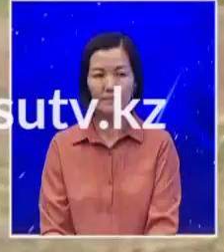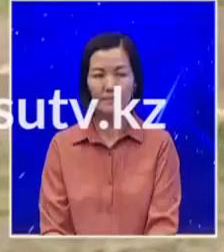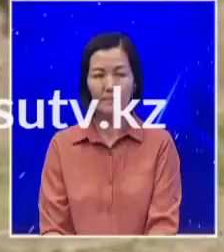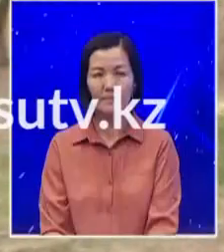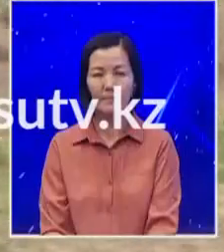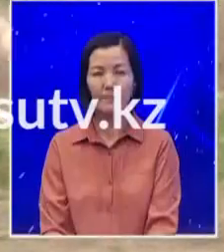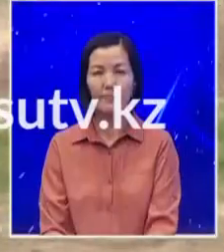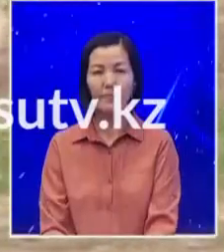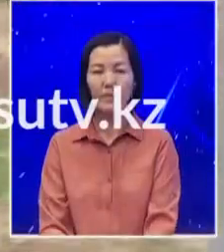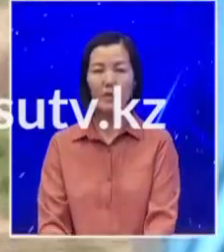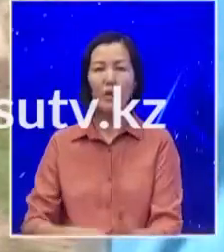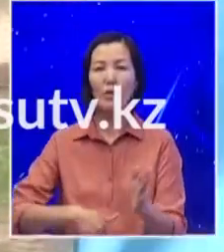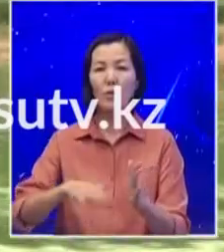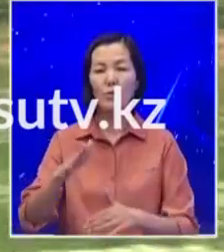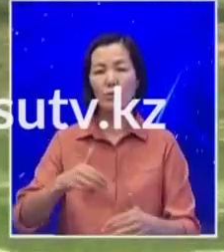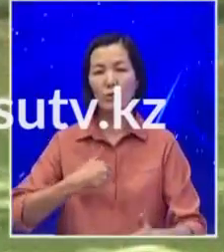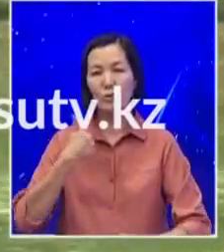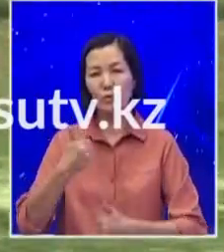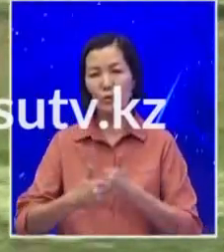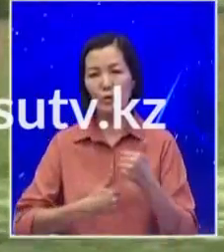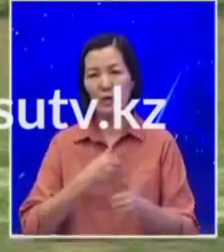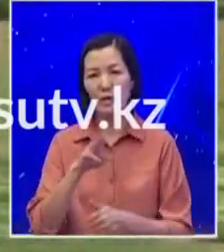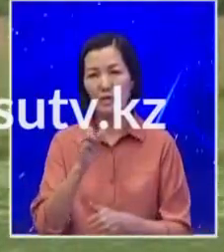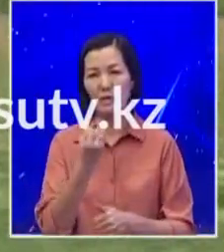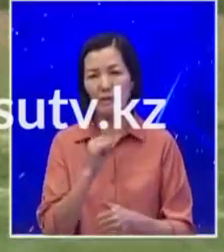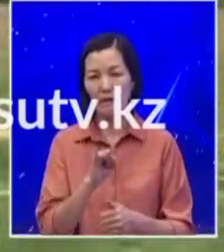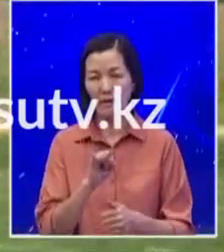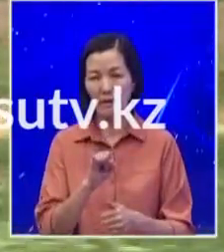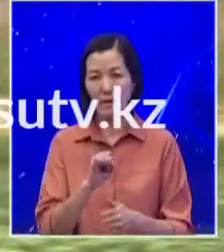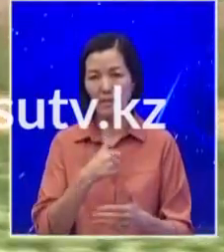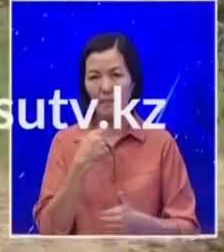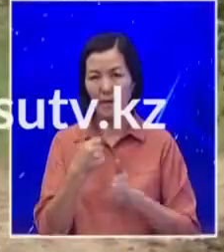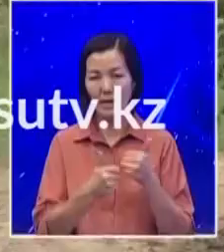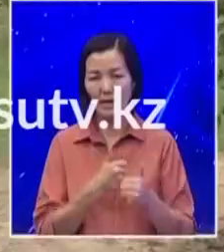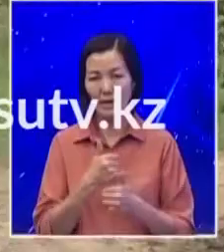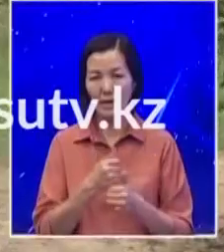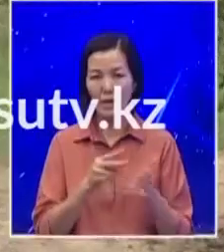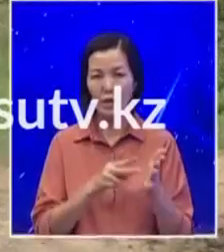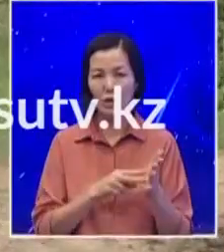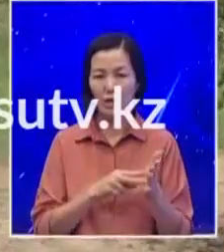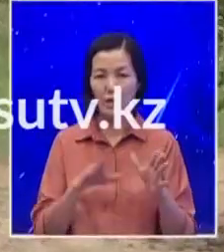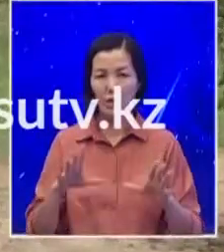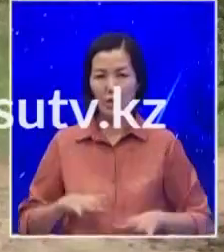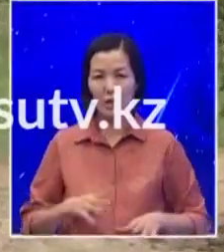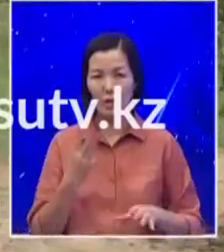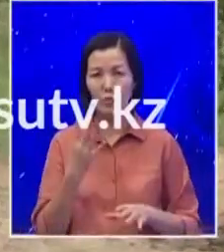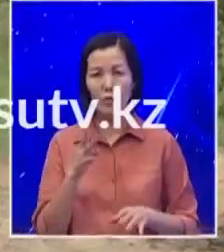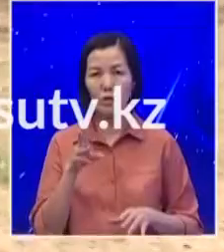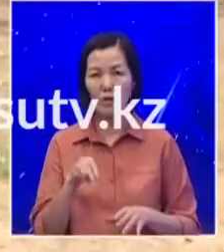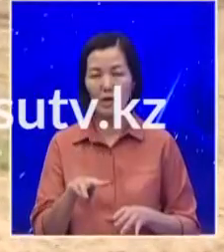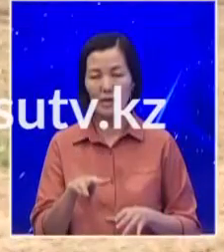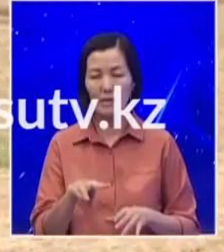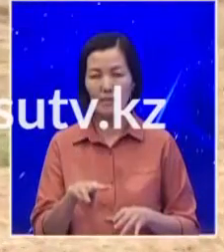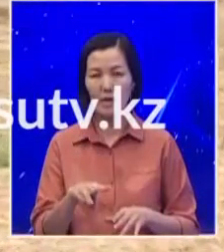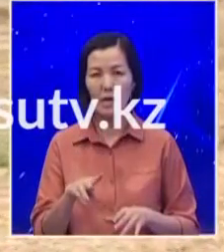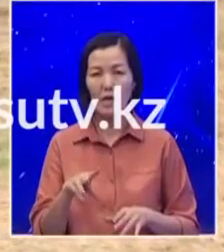Бұдан кейін жүйрік аттар бәсекесіне кезек берілді. Алдымен Тай бәйге жарыс алаңына шықты. Оған 7 жылқы қатысып 4 шақырымға шапты. Бұл сайыста